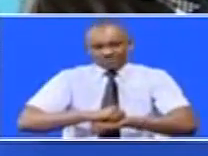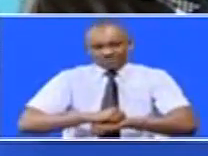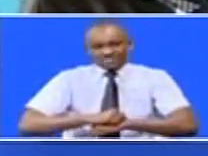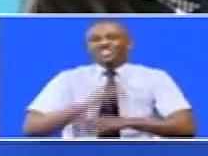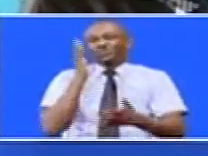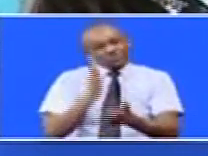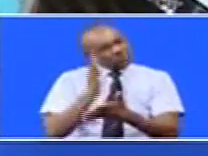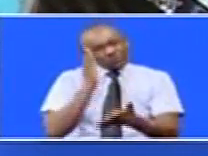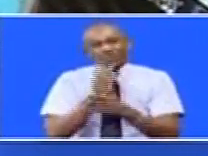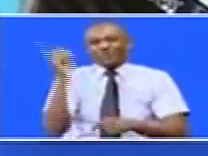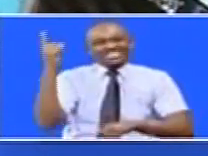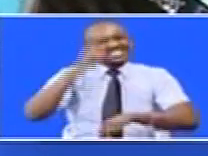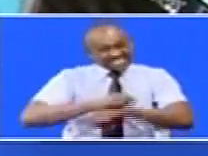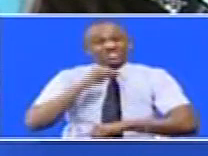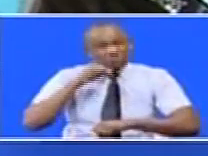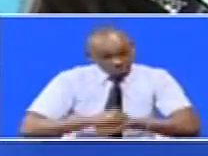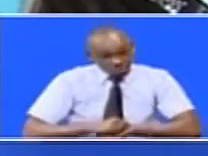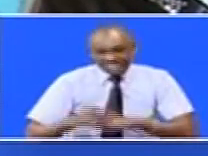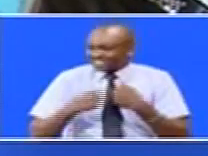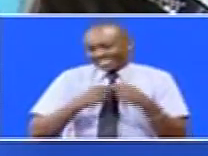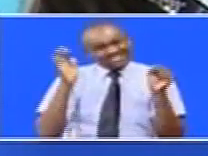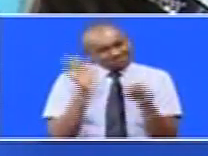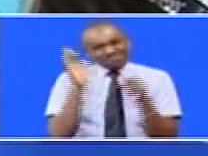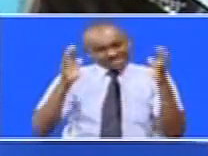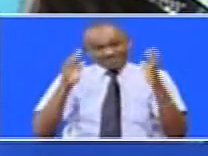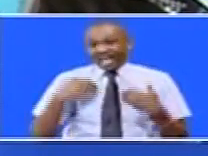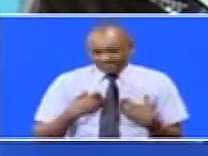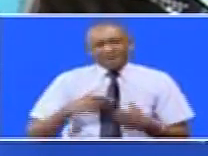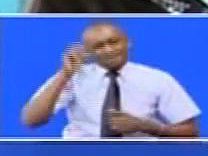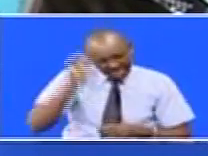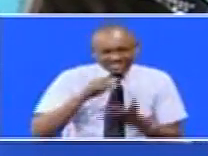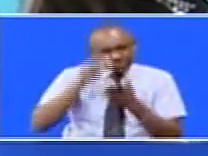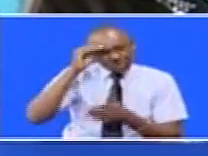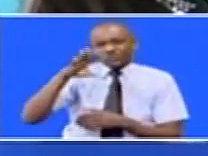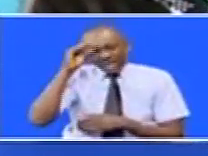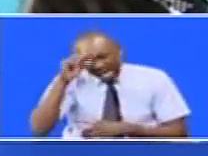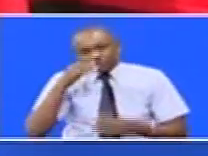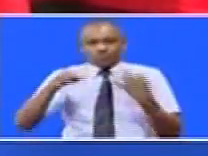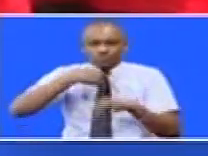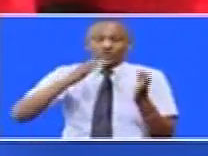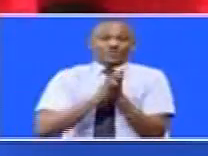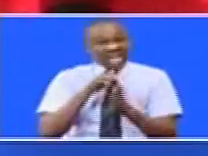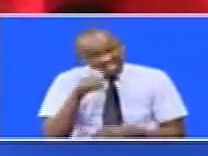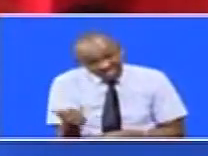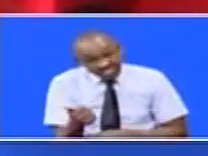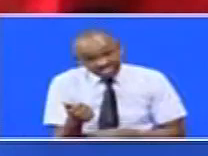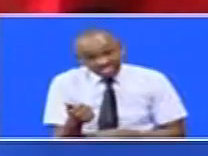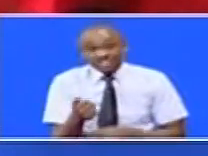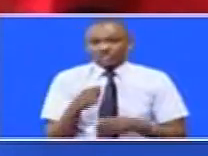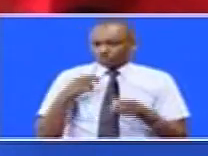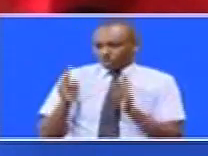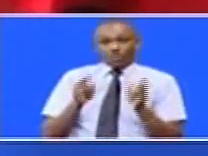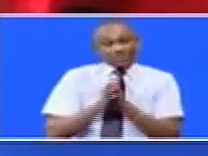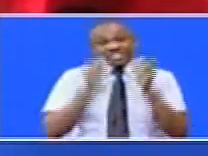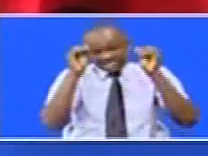Bila shaka siku ya kwanza shuleni ina changamoto zake. Lazima mwanafunzi ajifunze kutangamana na wenzake, kuzoeana na